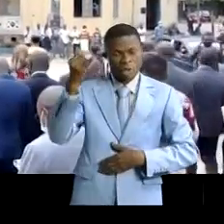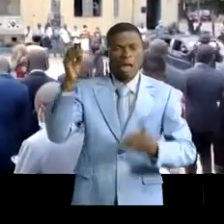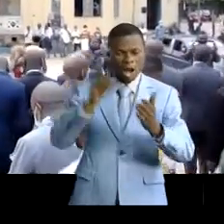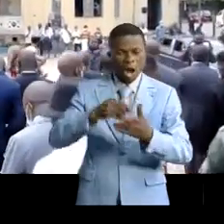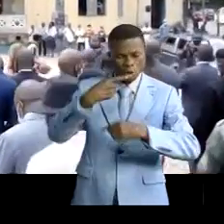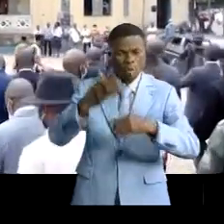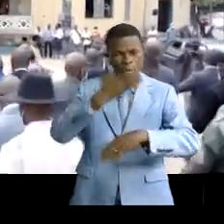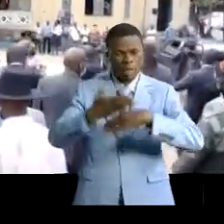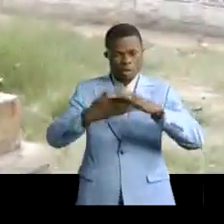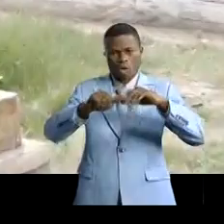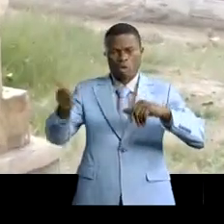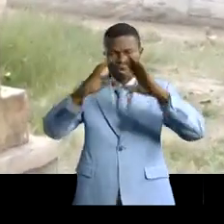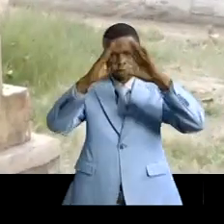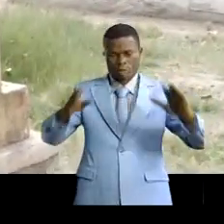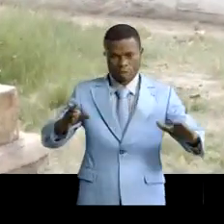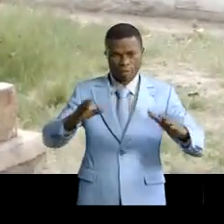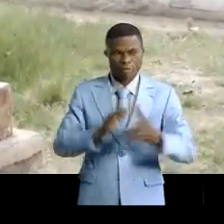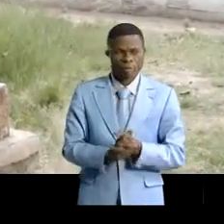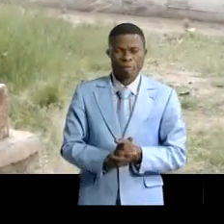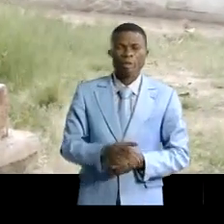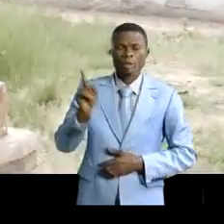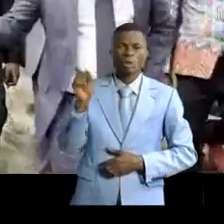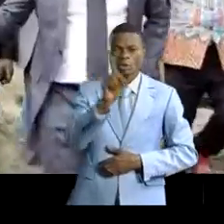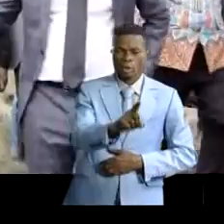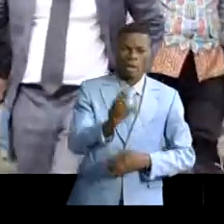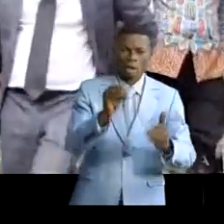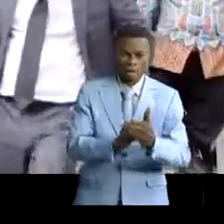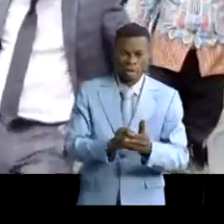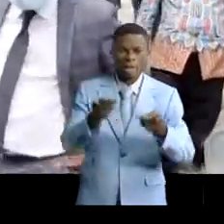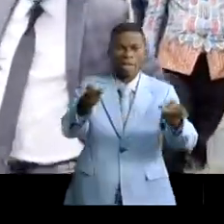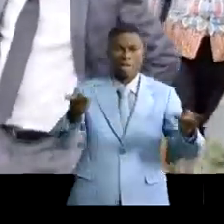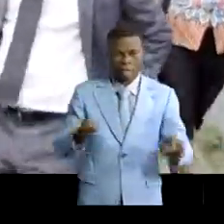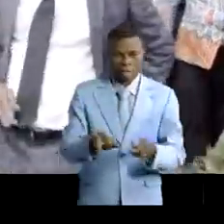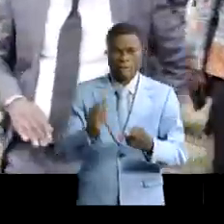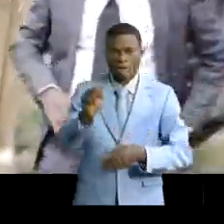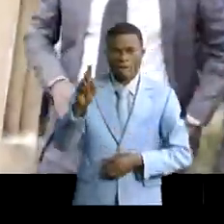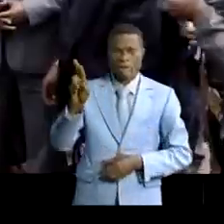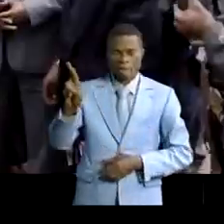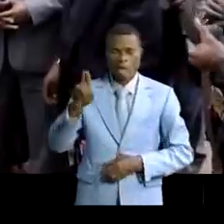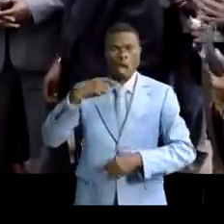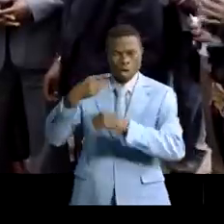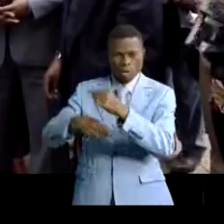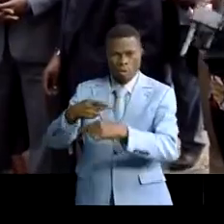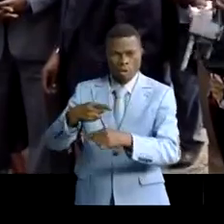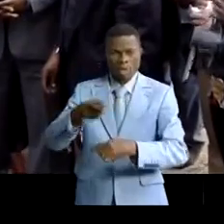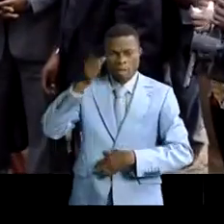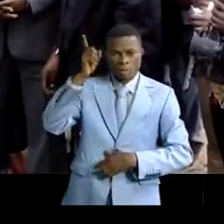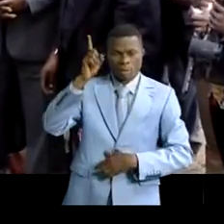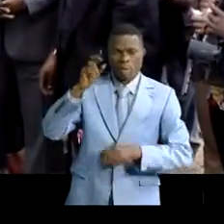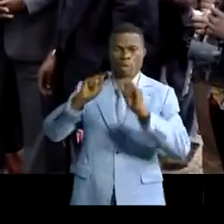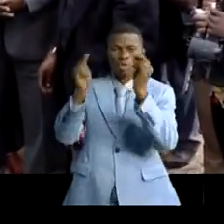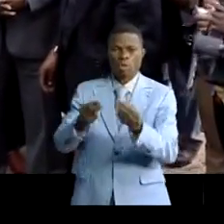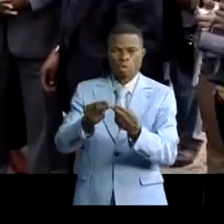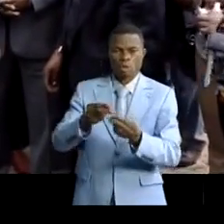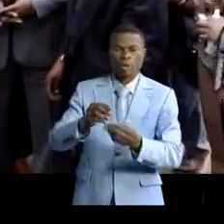rénover certaines bâtisses. Amoderon Timba s'est rendu par la suite à la place Albert, d'où est partie la première brigade de